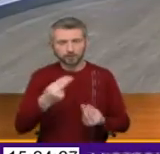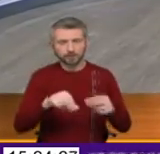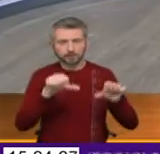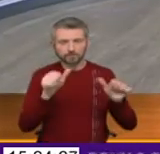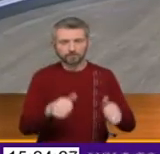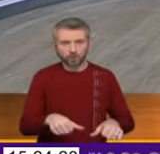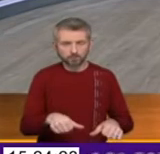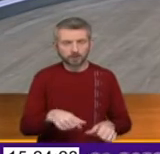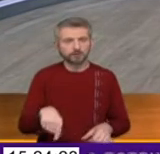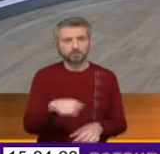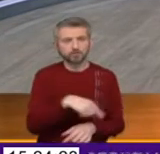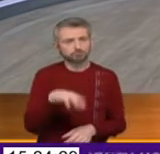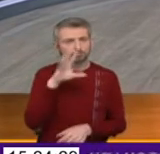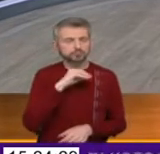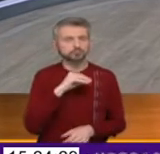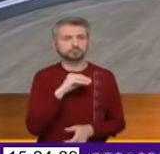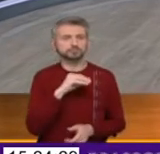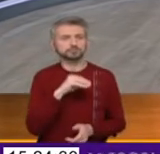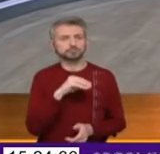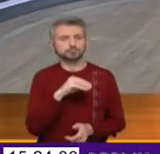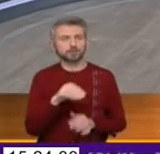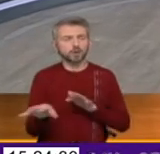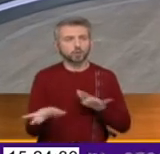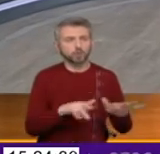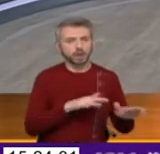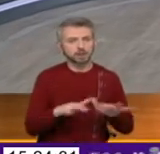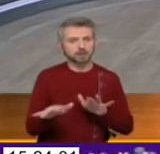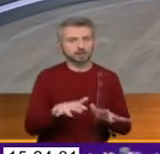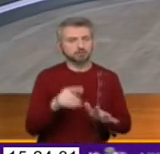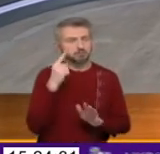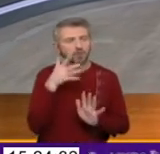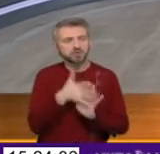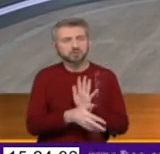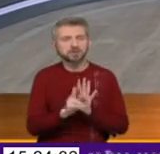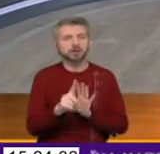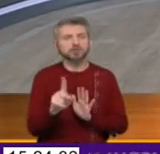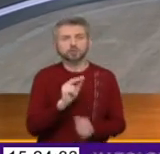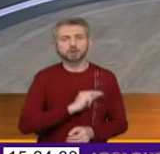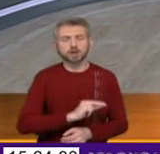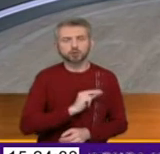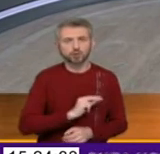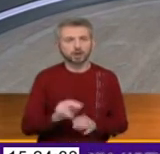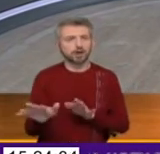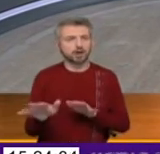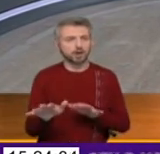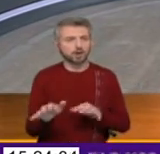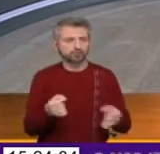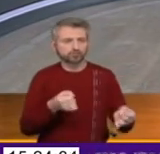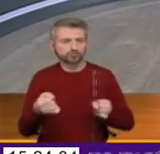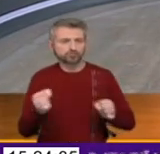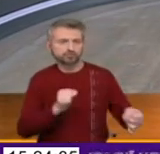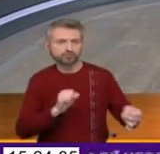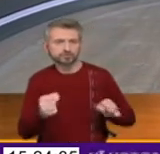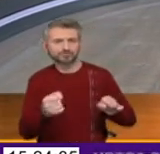формі вони зможуть вже рухатися, розуміти, як що працює, рухати якісь механізми,